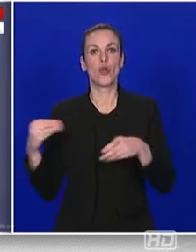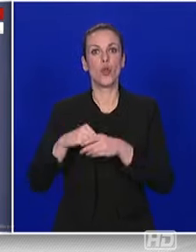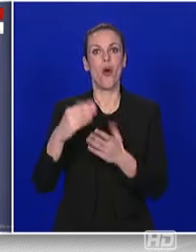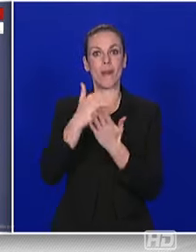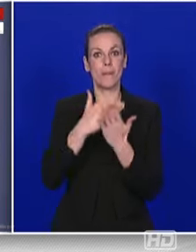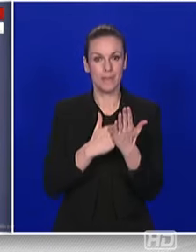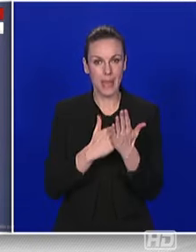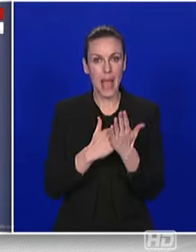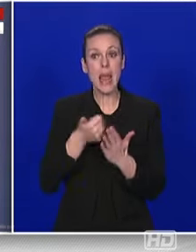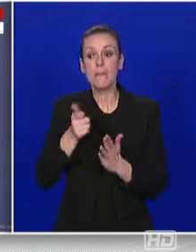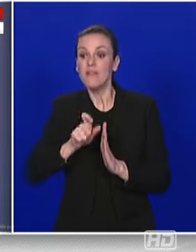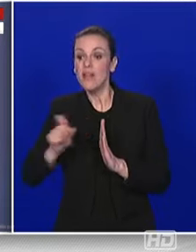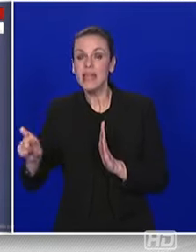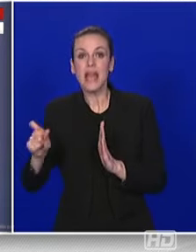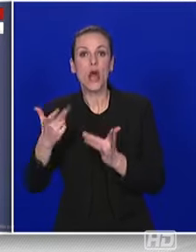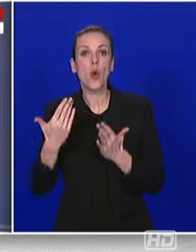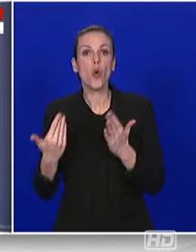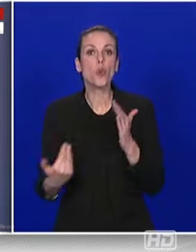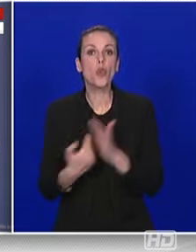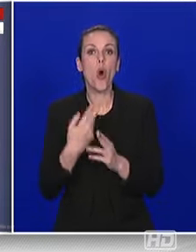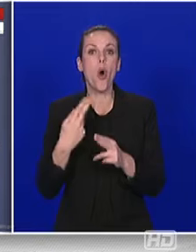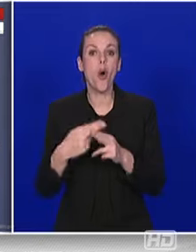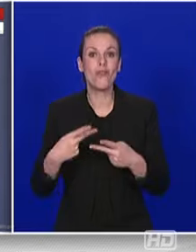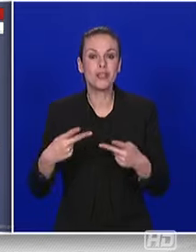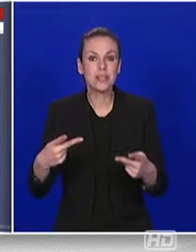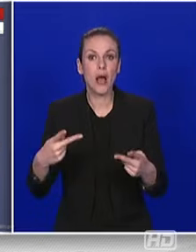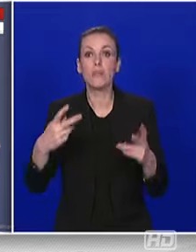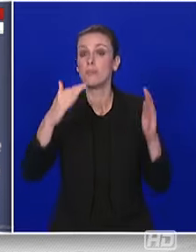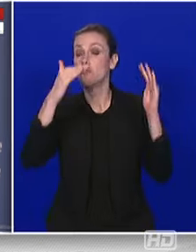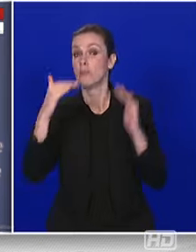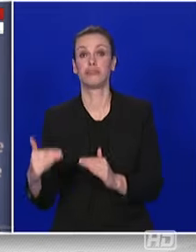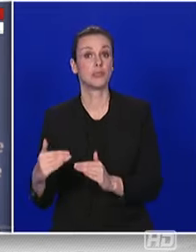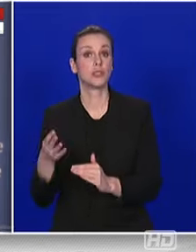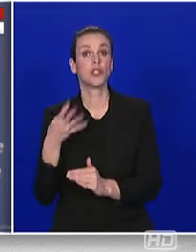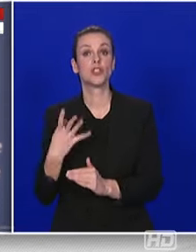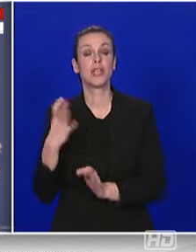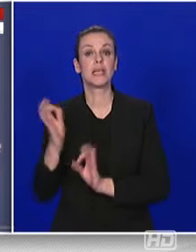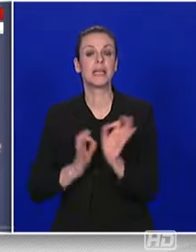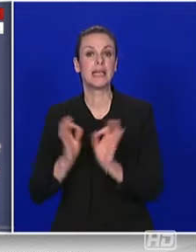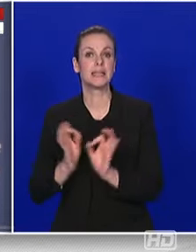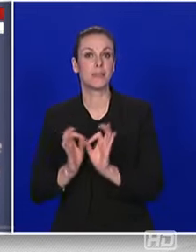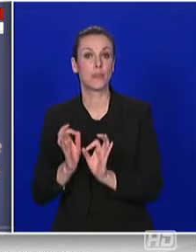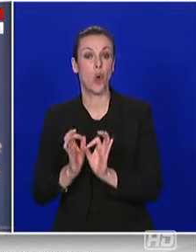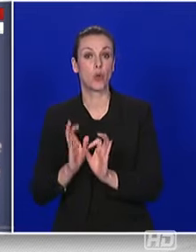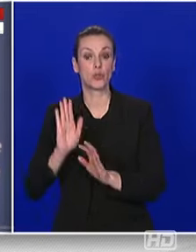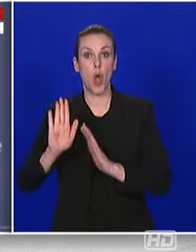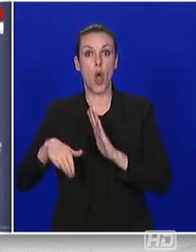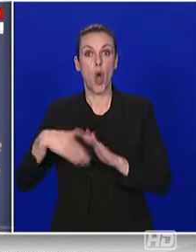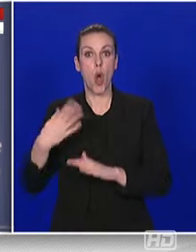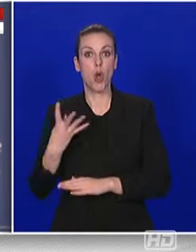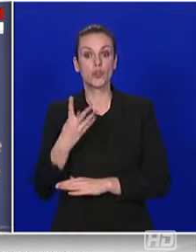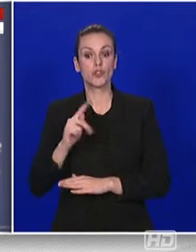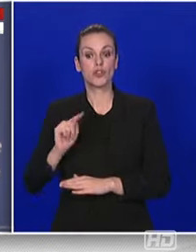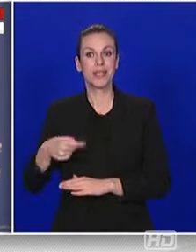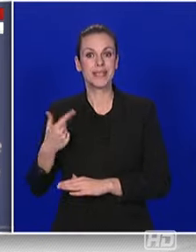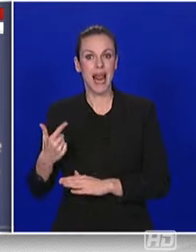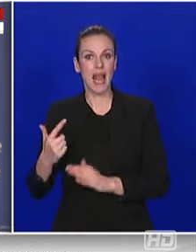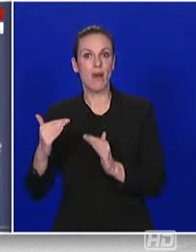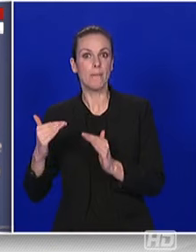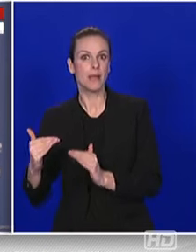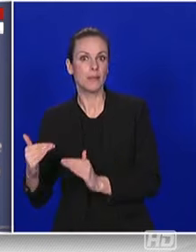prvom tjednu broj novozaraženih je pao na 40%. nakon toga na 4,2, pa